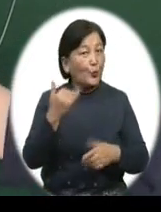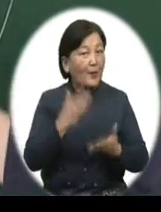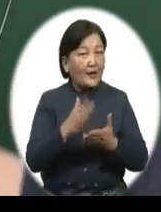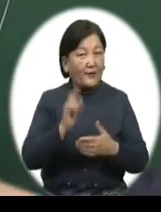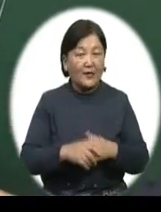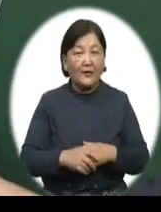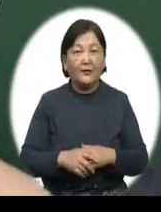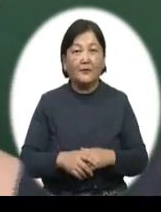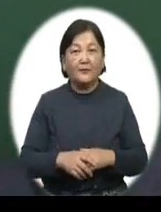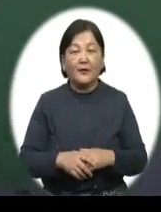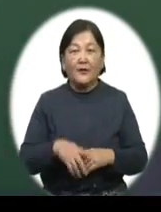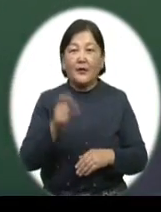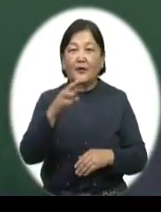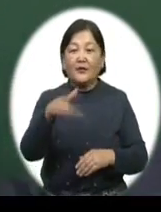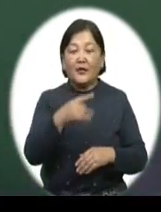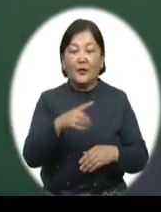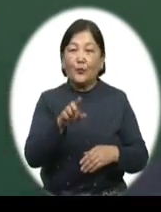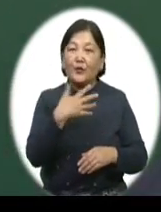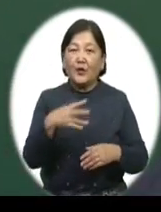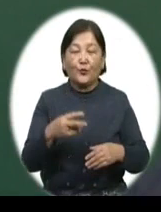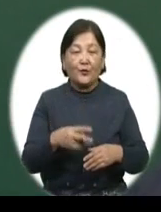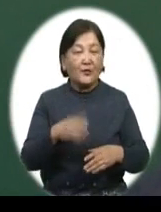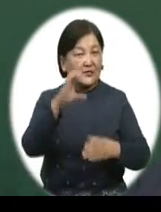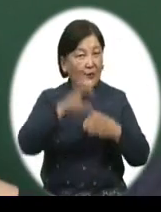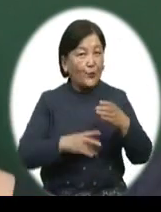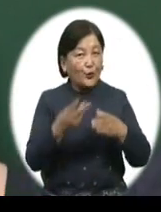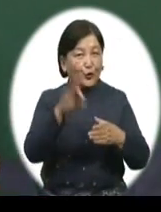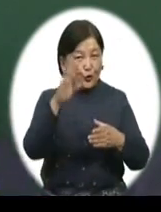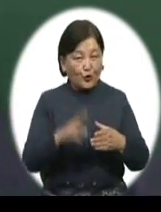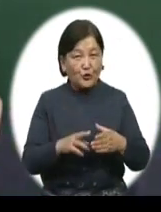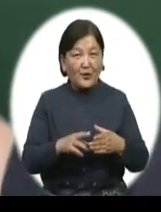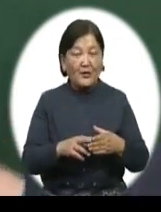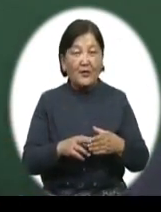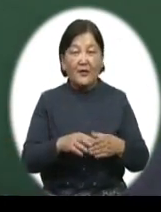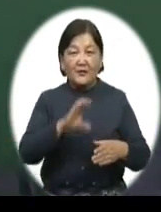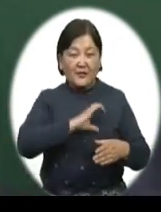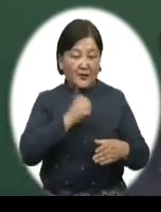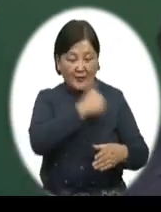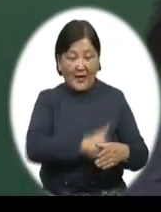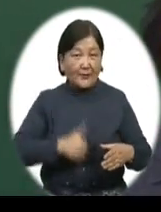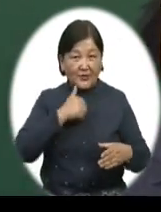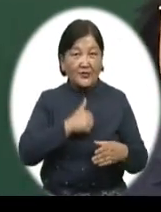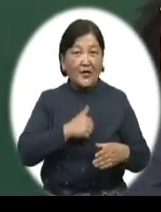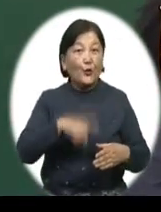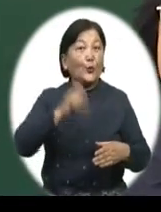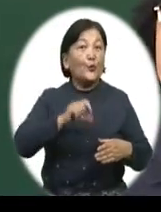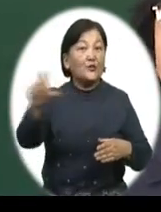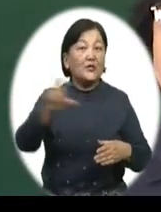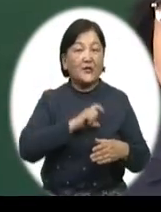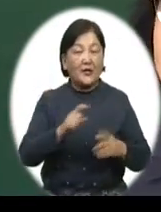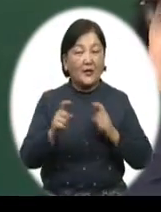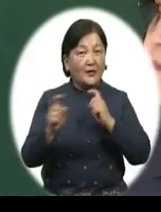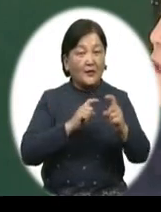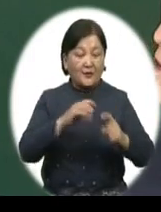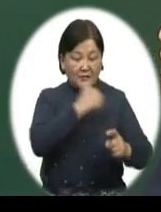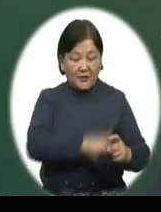зэрэг энэ эдгээр одоо бүтээгдэхүүн үйлчилгээ санхүүгийн нөөц маань бол сэтгэл ханамжтай одоо ийм харилцагч нартай одоо